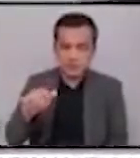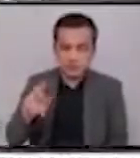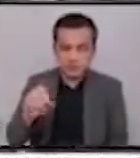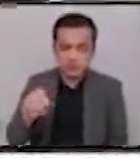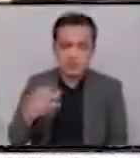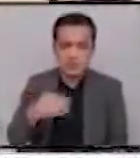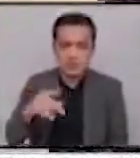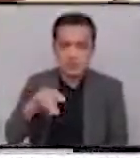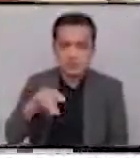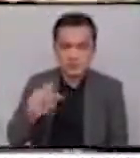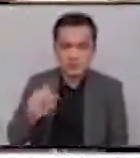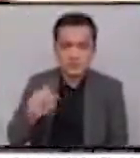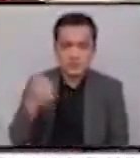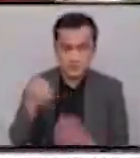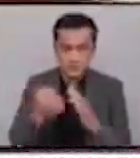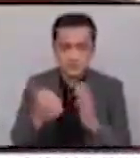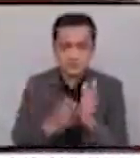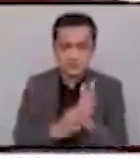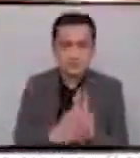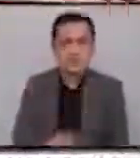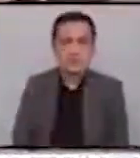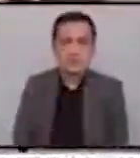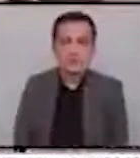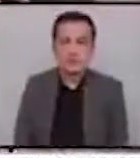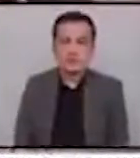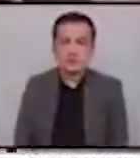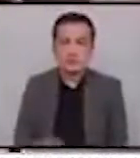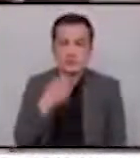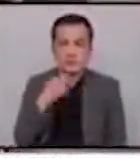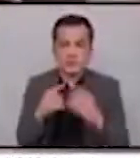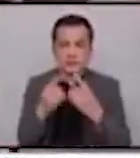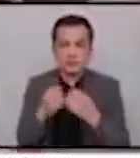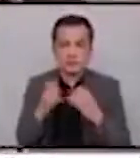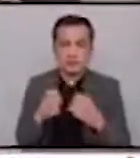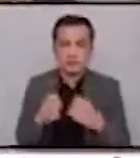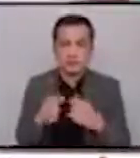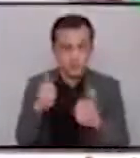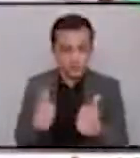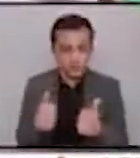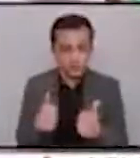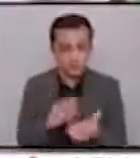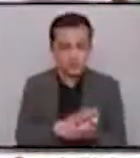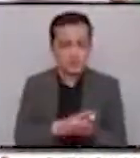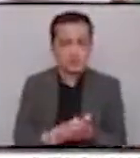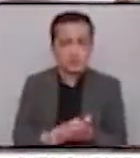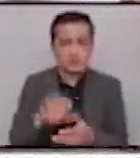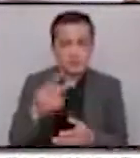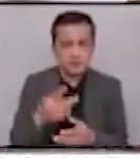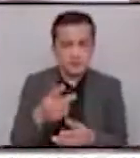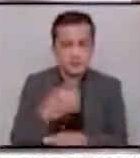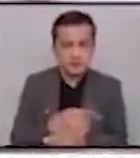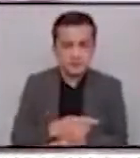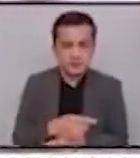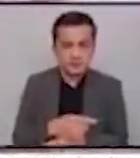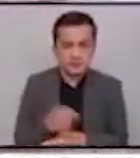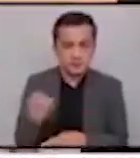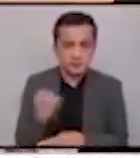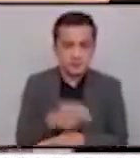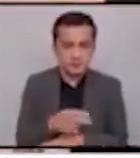School. Ayon sa DepEd, naging maayos naman ang ikalawang araw ng full implementation ng face-to-face